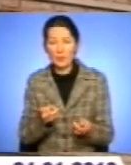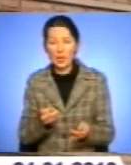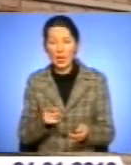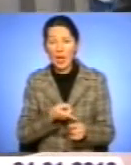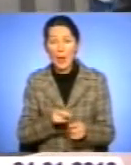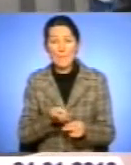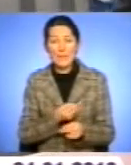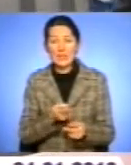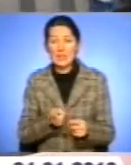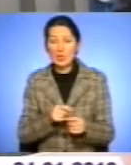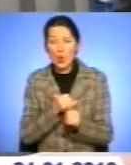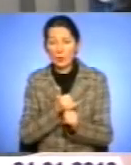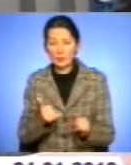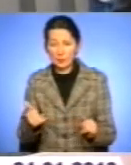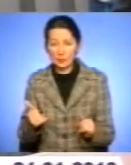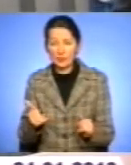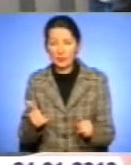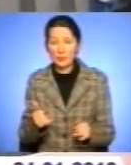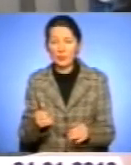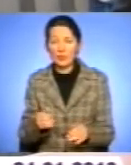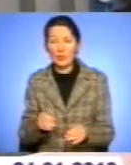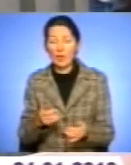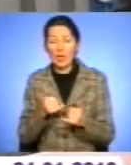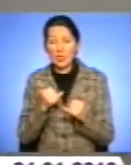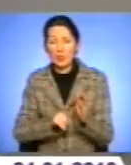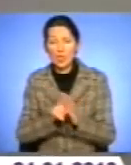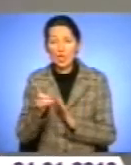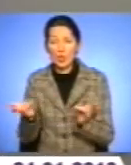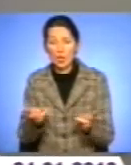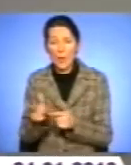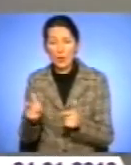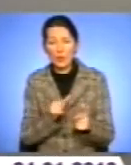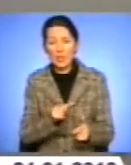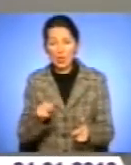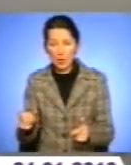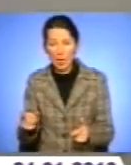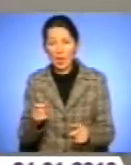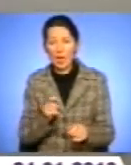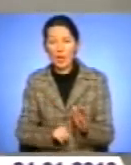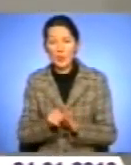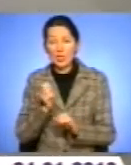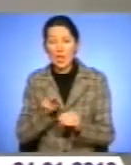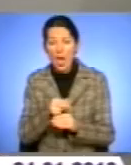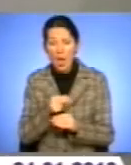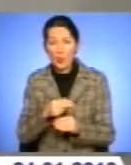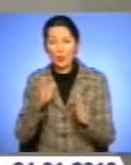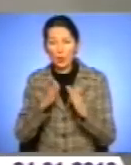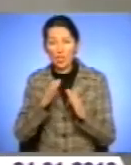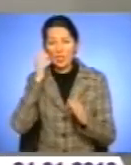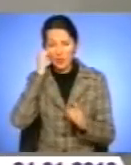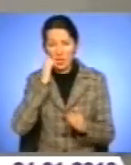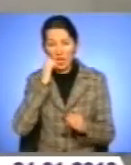попадемо в нову корупційну якусь ловушку. Водночас Олексій Кучеренко вважає, піднімати тарифи до економічно